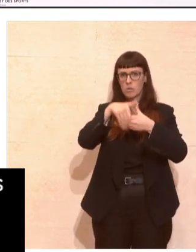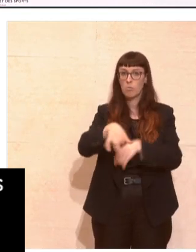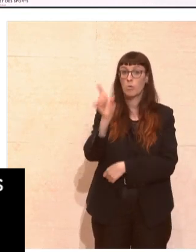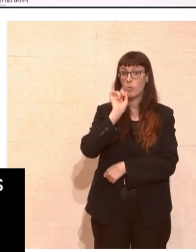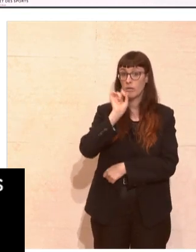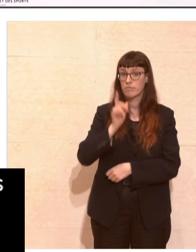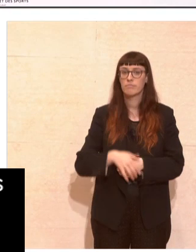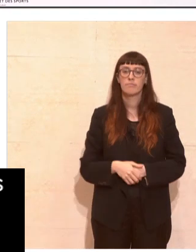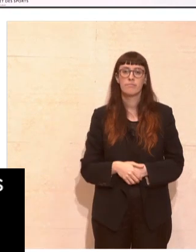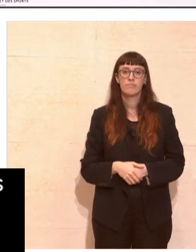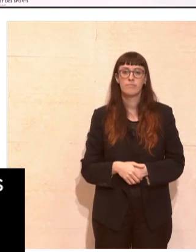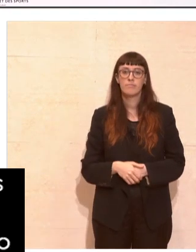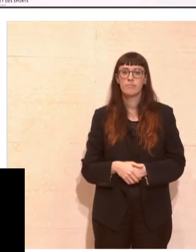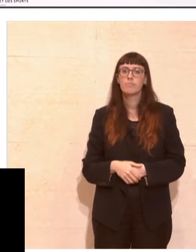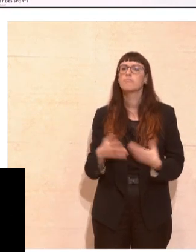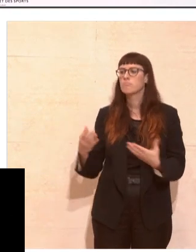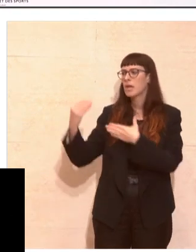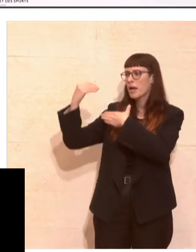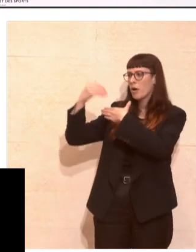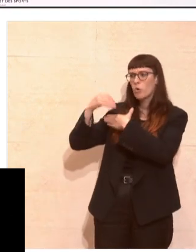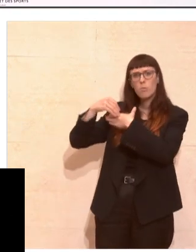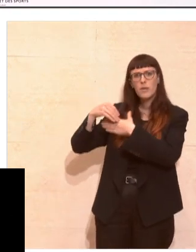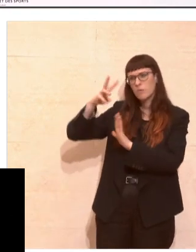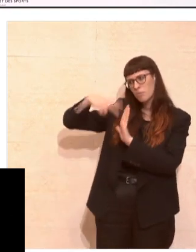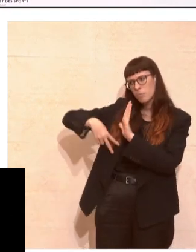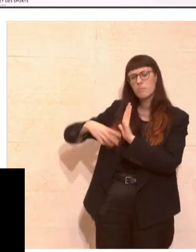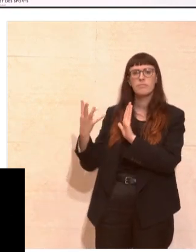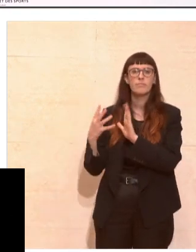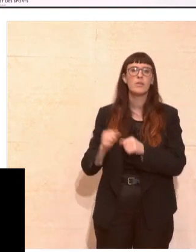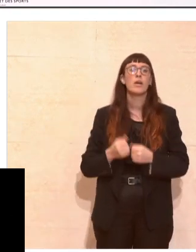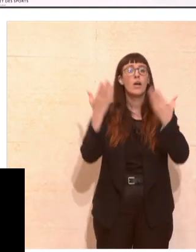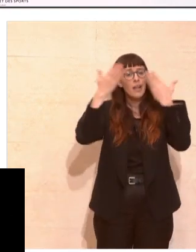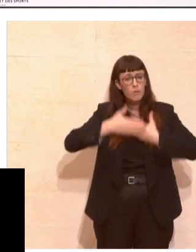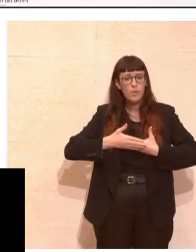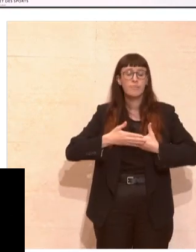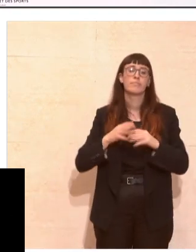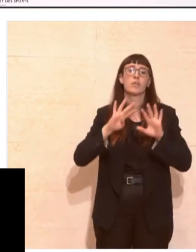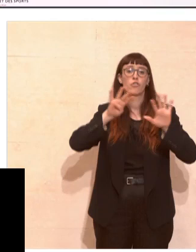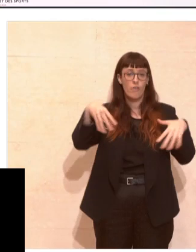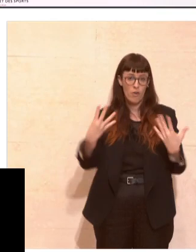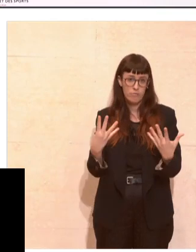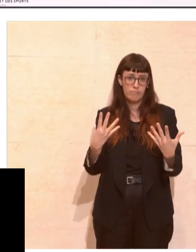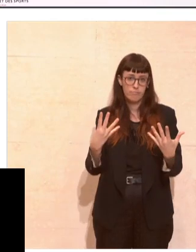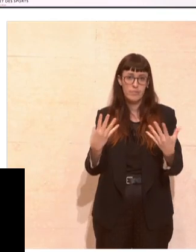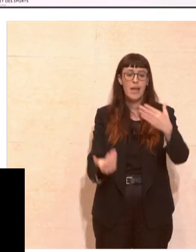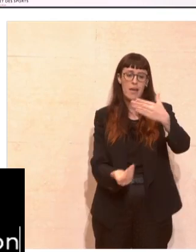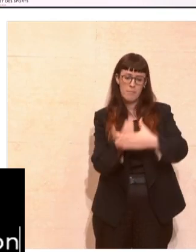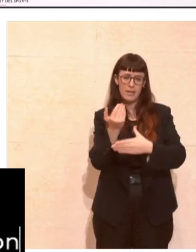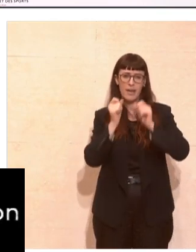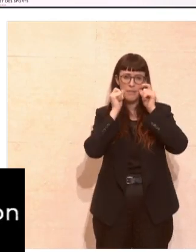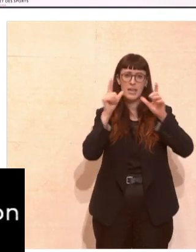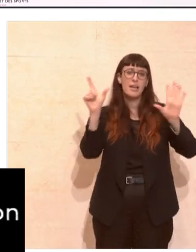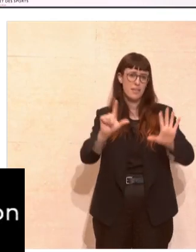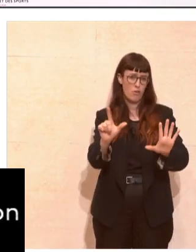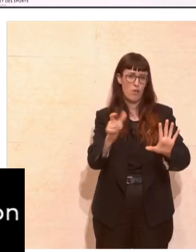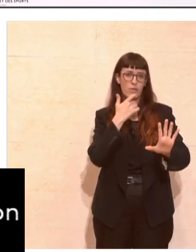les recommandations, c'est d'avoir 9 heures de sommeil par nuit, et on doit se lever vers 7 heures. Donc l'idéal, c'est d'aller se coucher